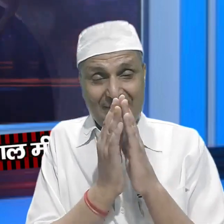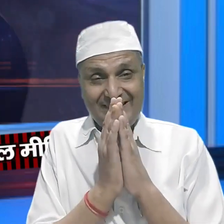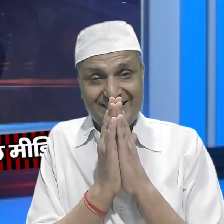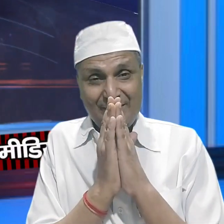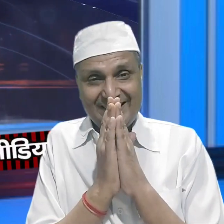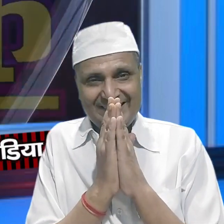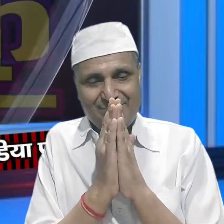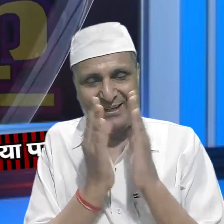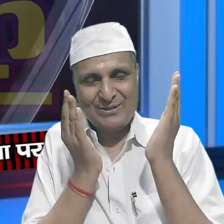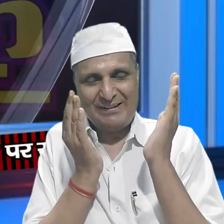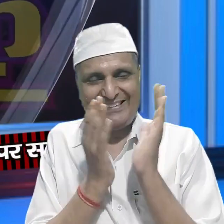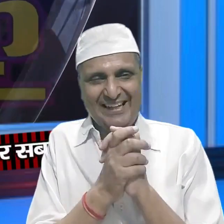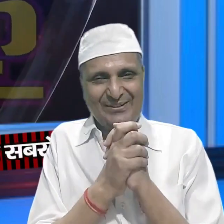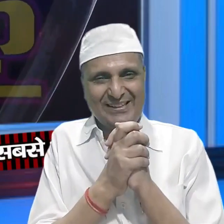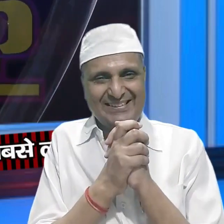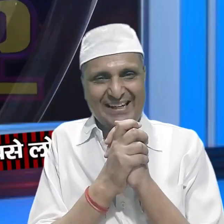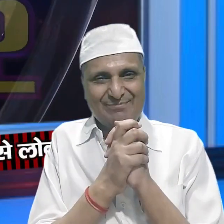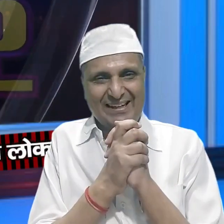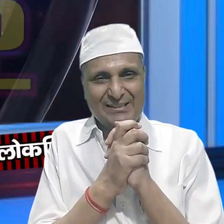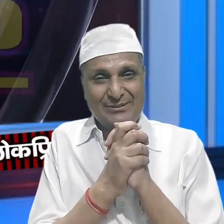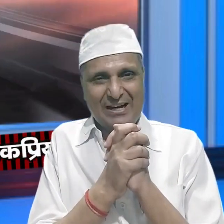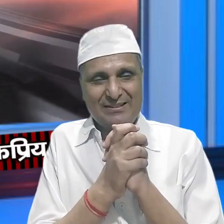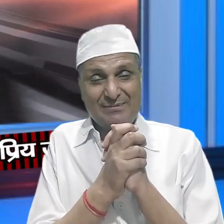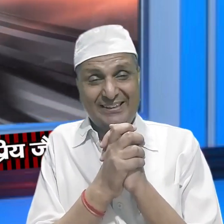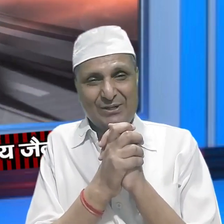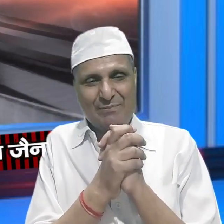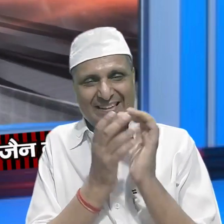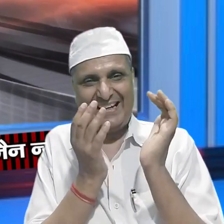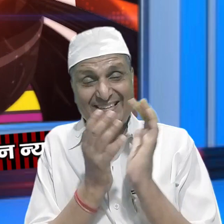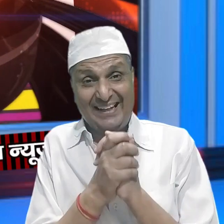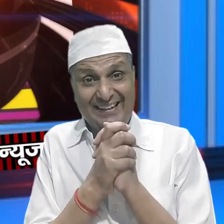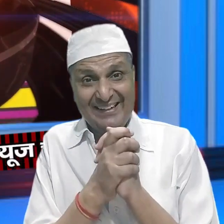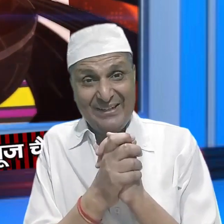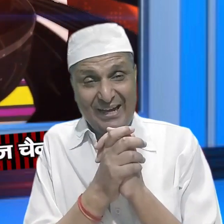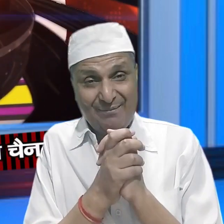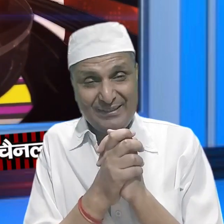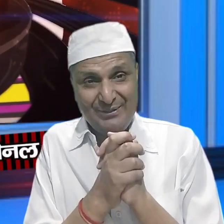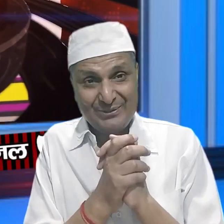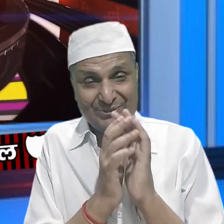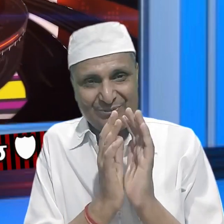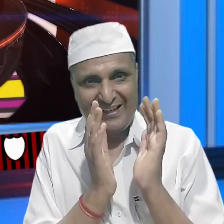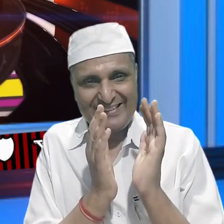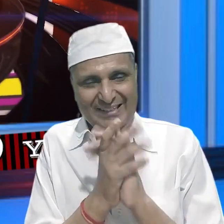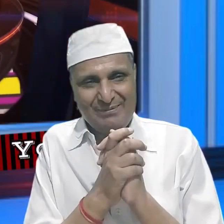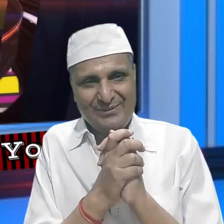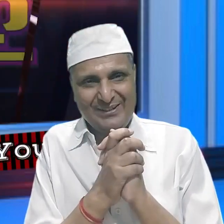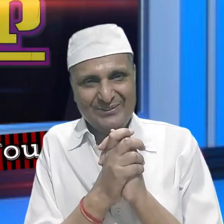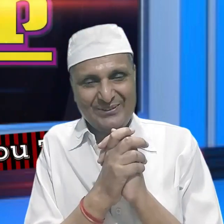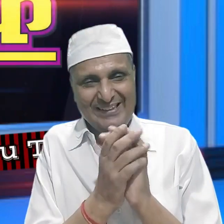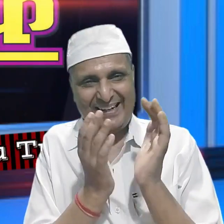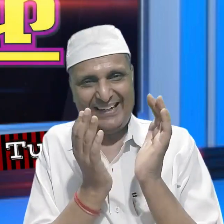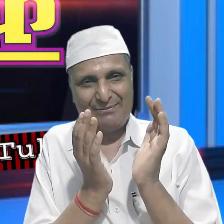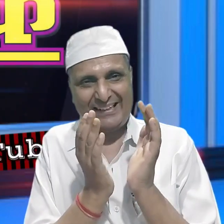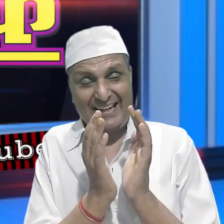सोशल मीडिया पर जैन समाज के सबसे लोकप्रिय जैन न्यूज चैनल चैनल महालक्ष्मी जो आप सभी के दिलों में बस रहा है आजकल। आप सभी को सोमवार 26 जुलाई